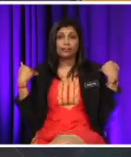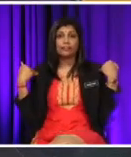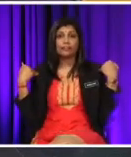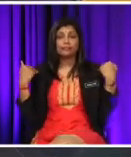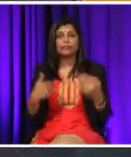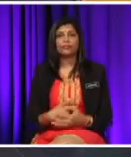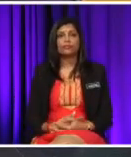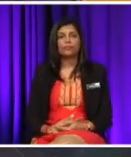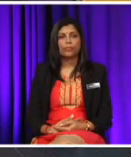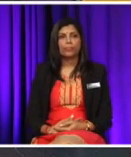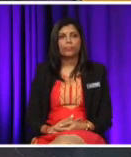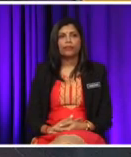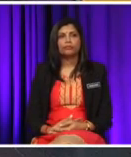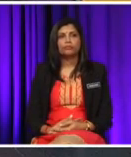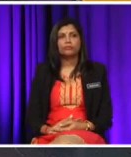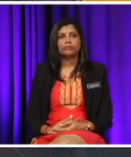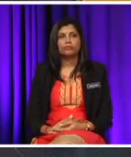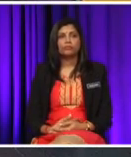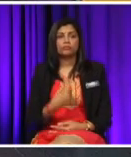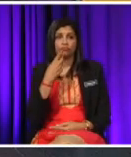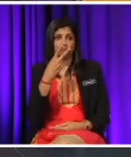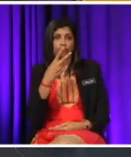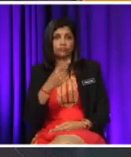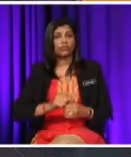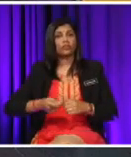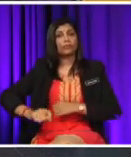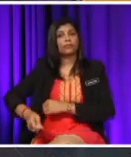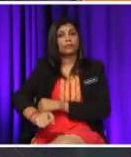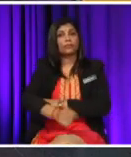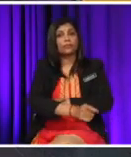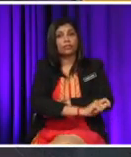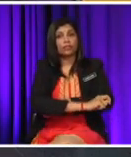yang dia nampak pemandangan tasi putri